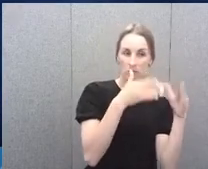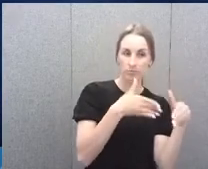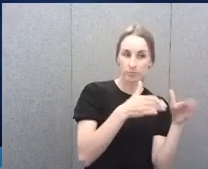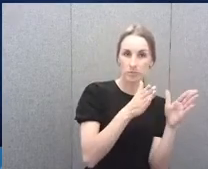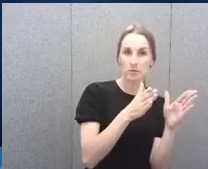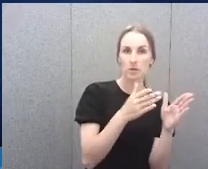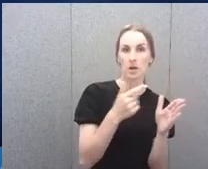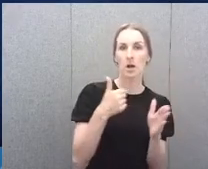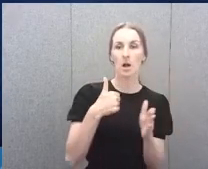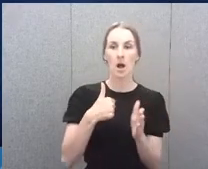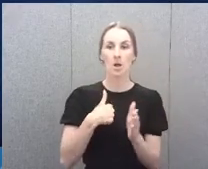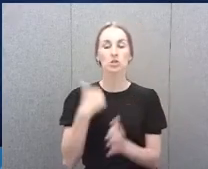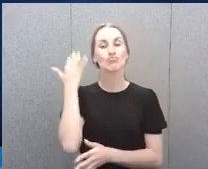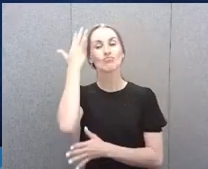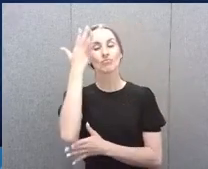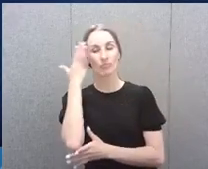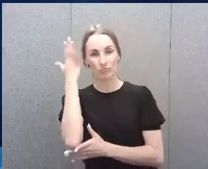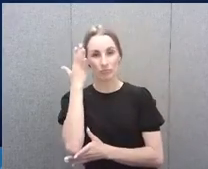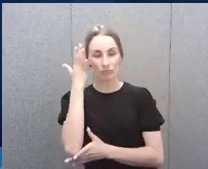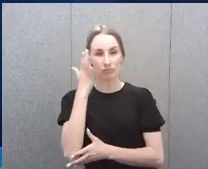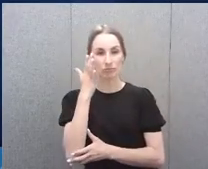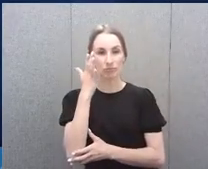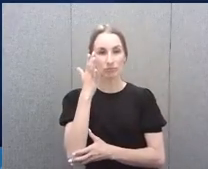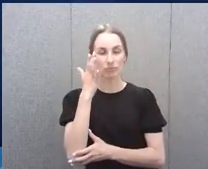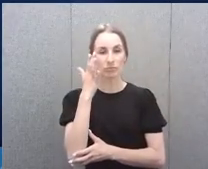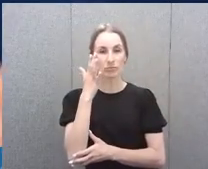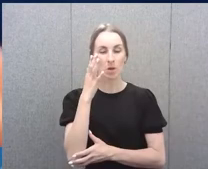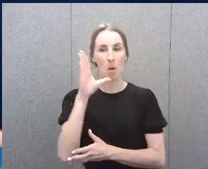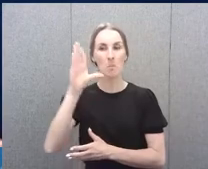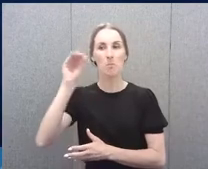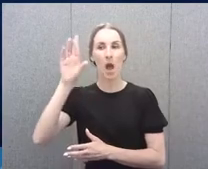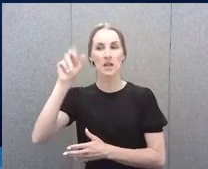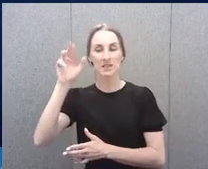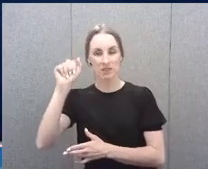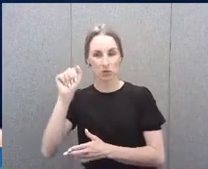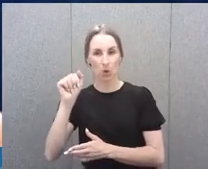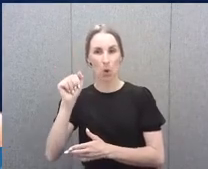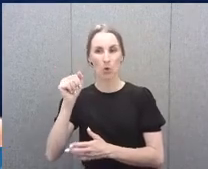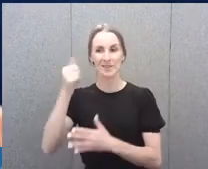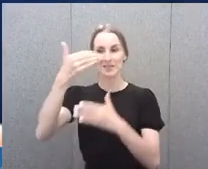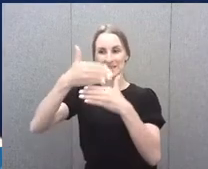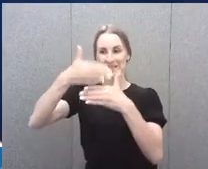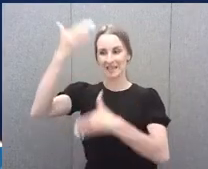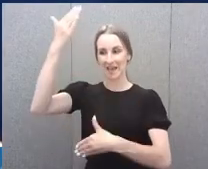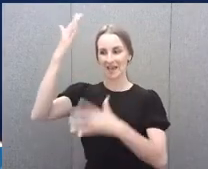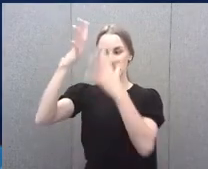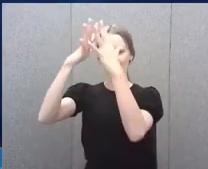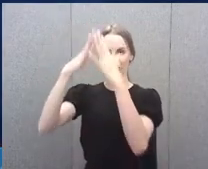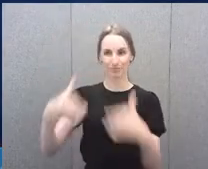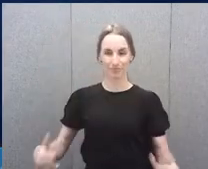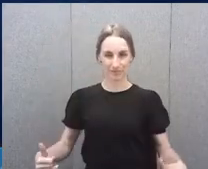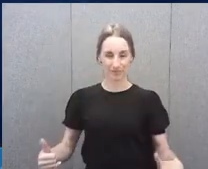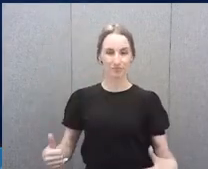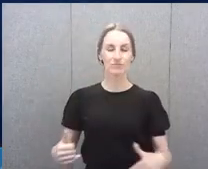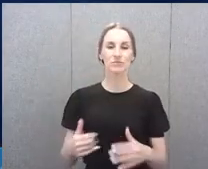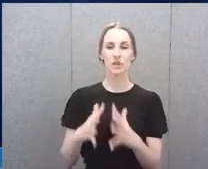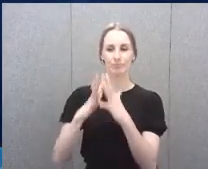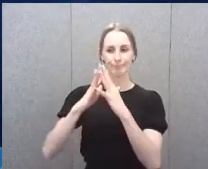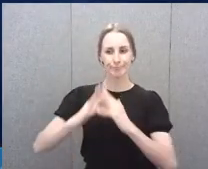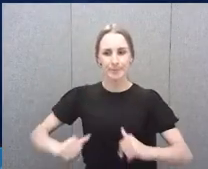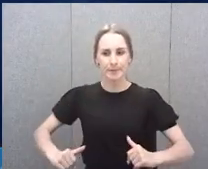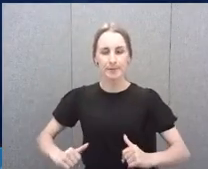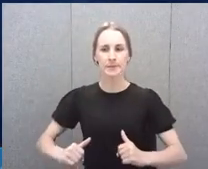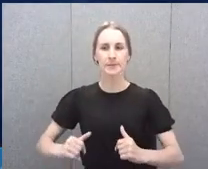западные страны, вот, которые про это говорят, после бетонной Берлинской